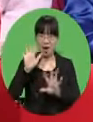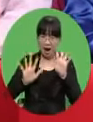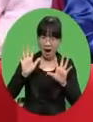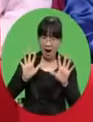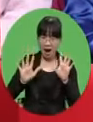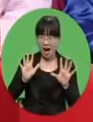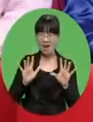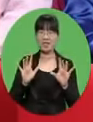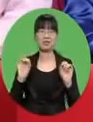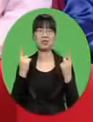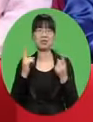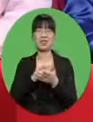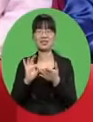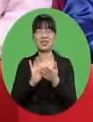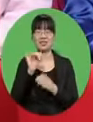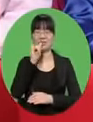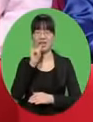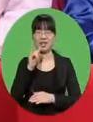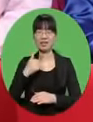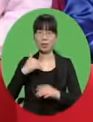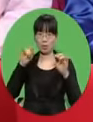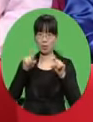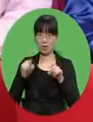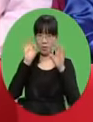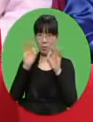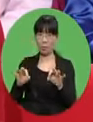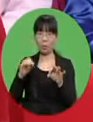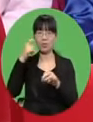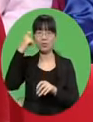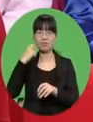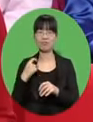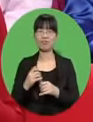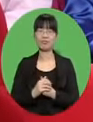게 저는 그래요. 저걸 보고 느낀 게 있어요. 네. 야,